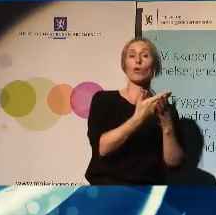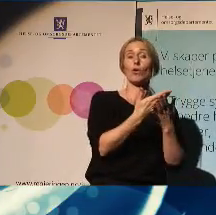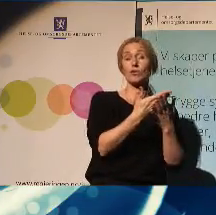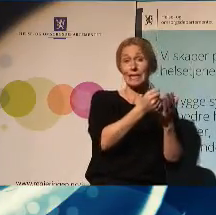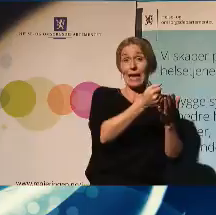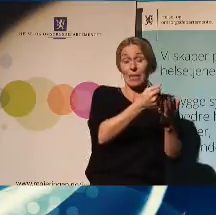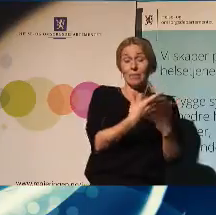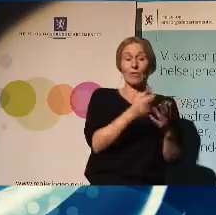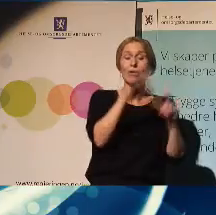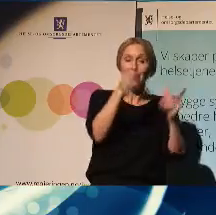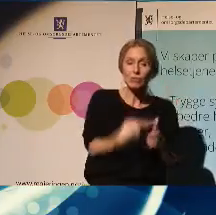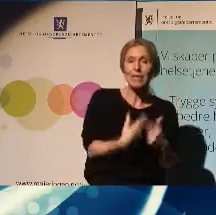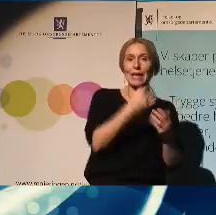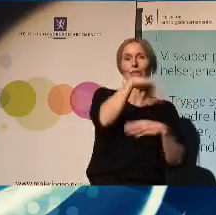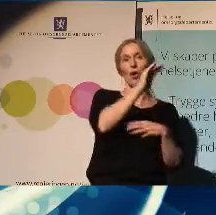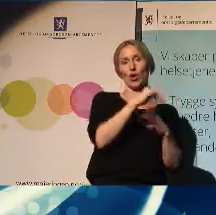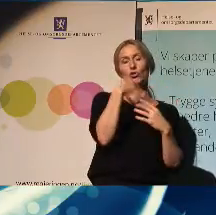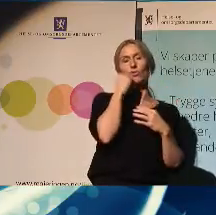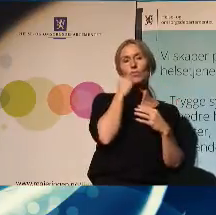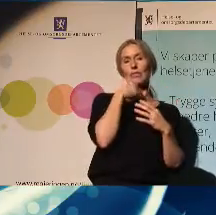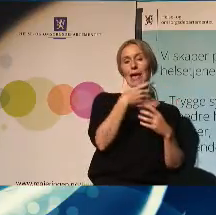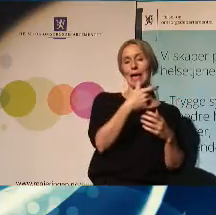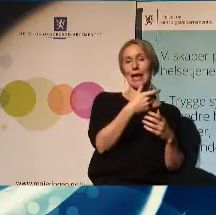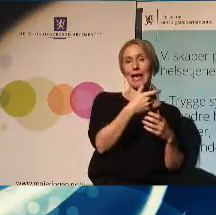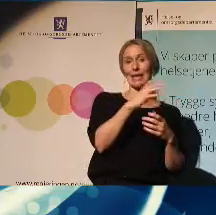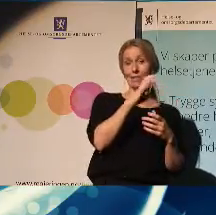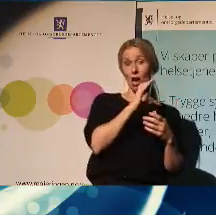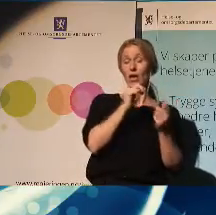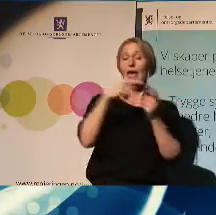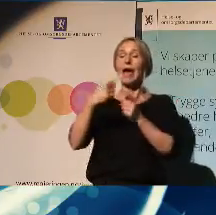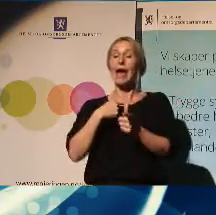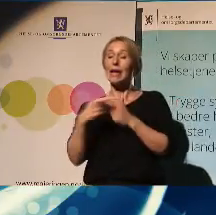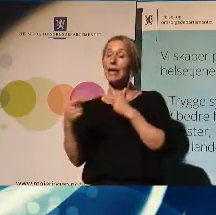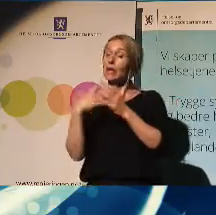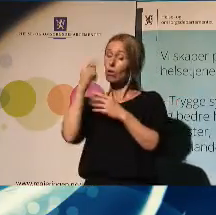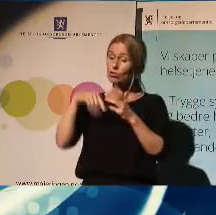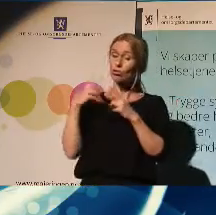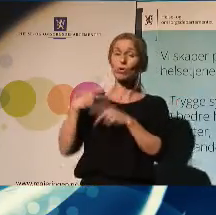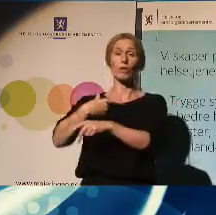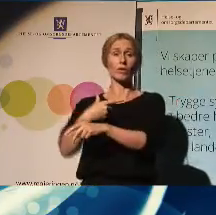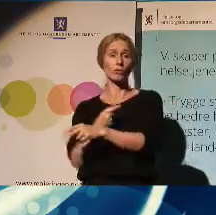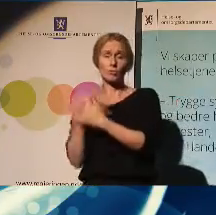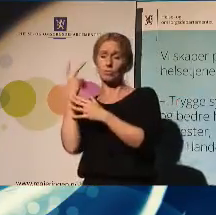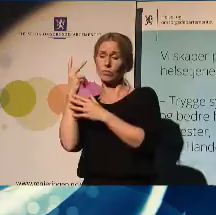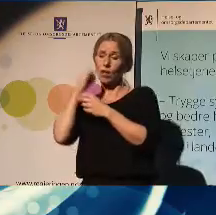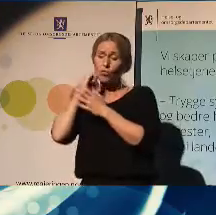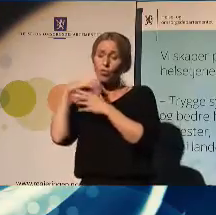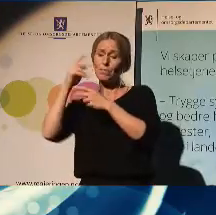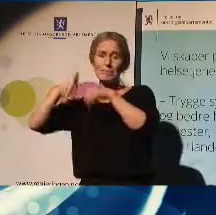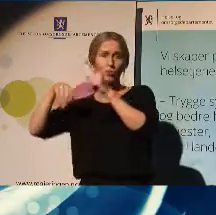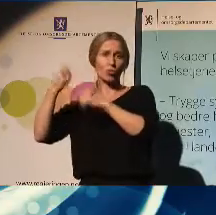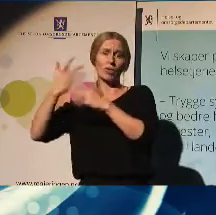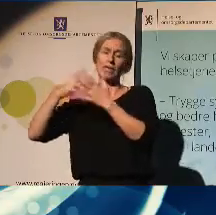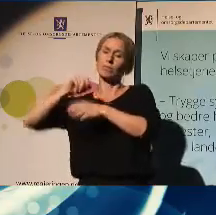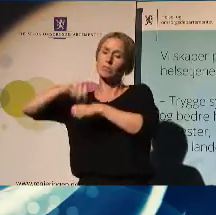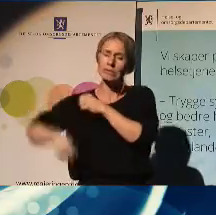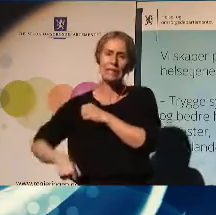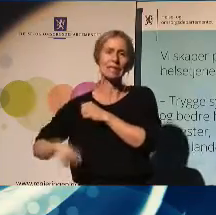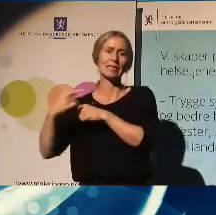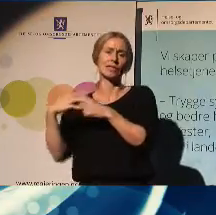urovekkende høyt alkoholinntak. Eller det kan være nedkjørte narkotika- og alkoholmisbrukere, som i tillegg til